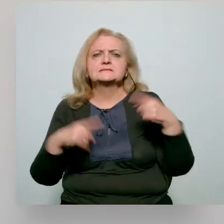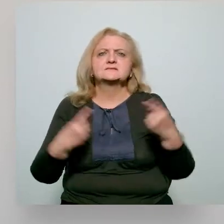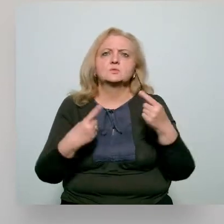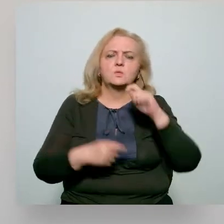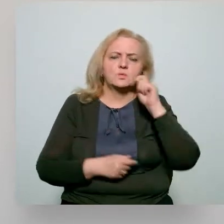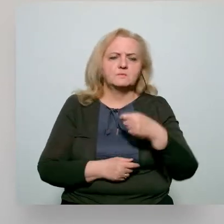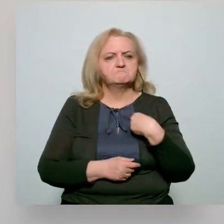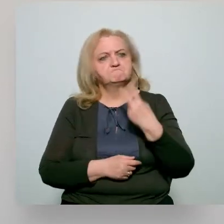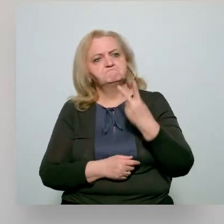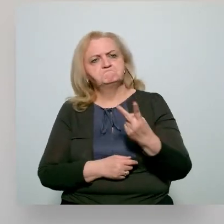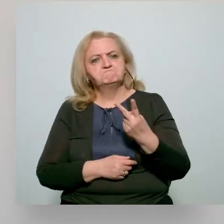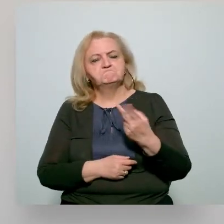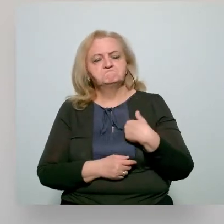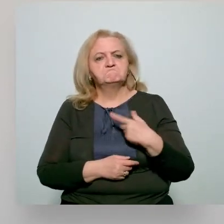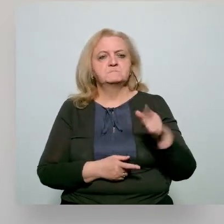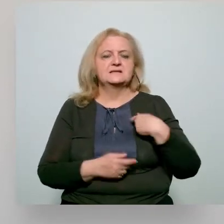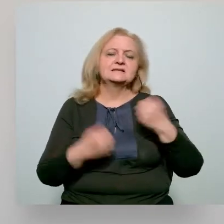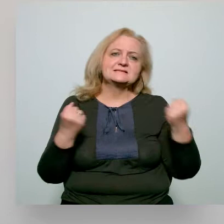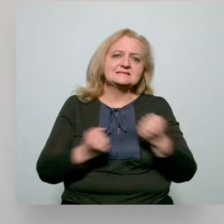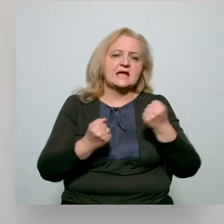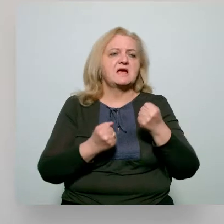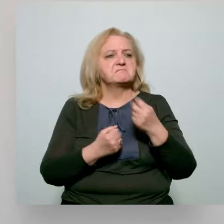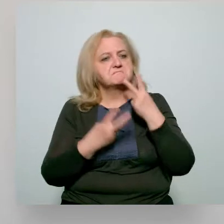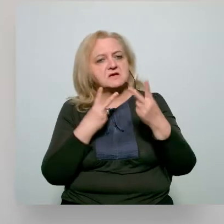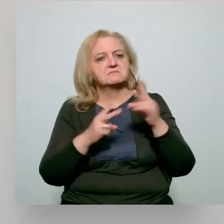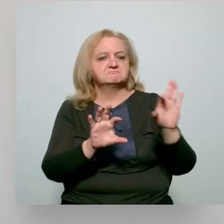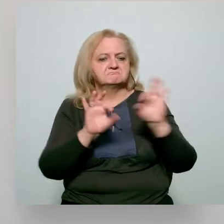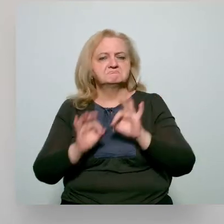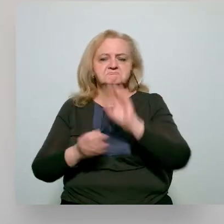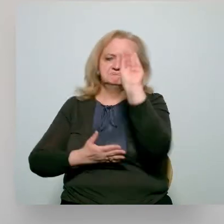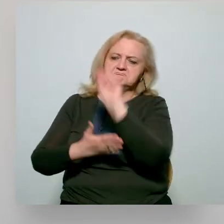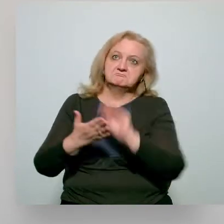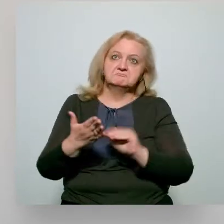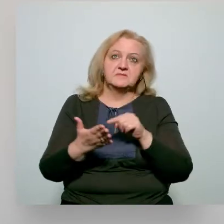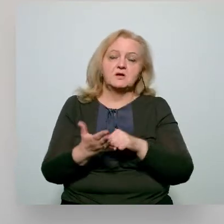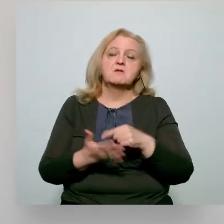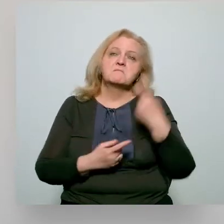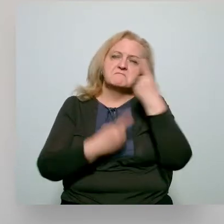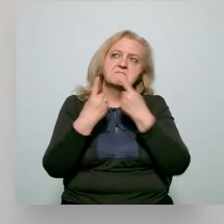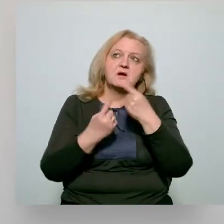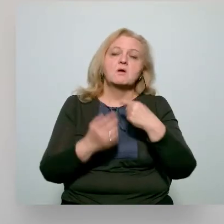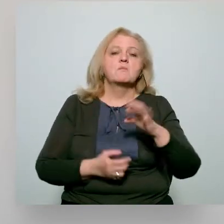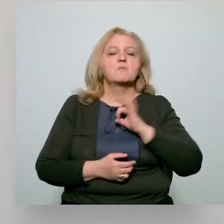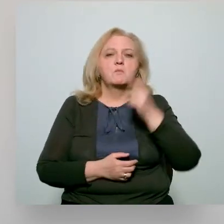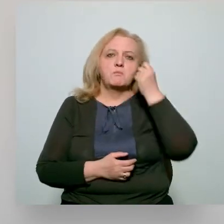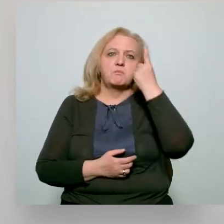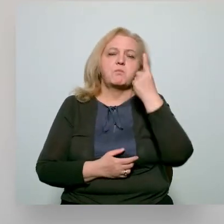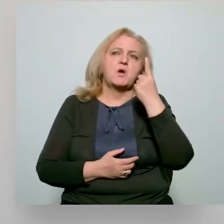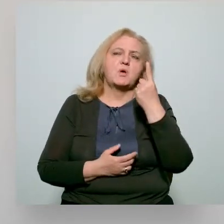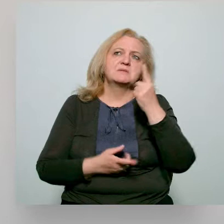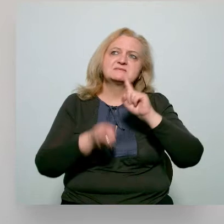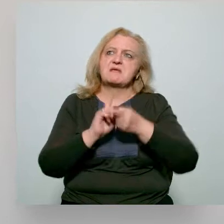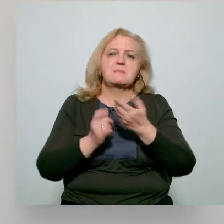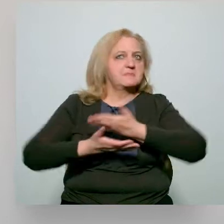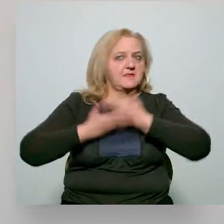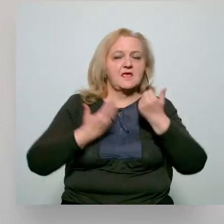i krytycznie to przetwarzać, zastanawiać się nad tym. Moja koncepcja nie zmieniała się pod względem treści, ale